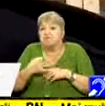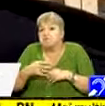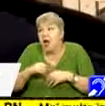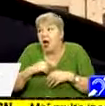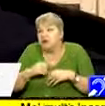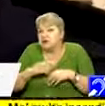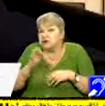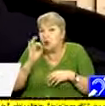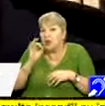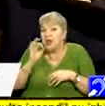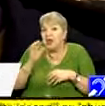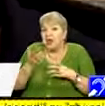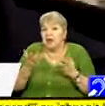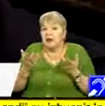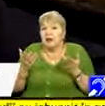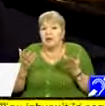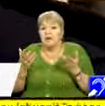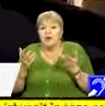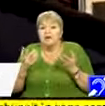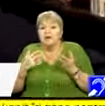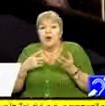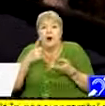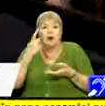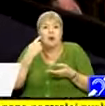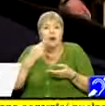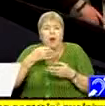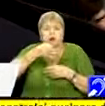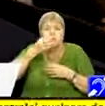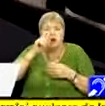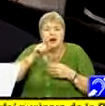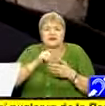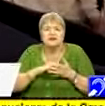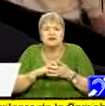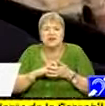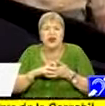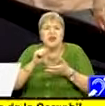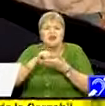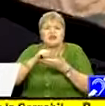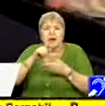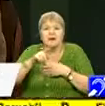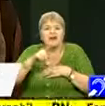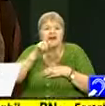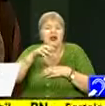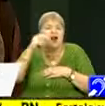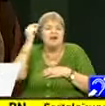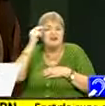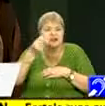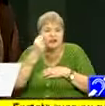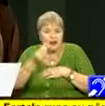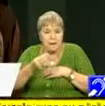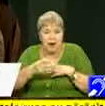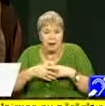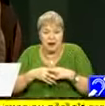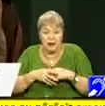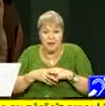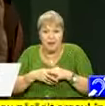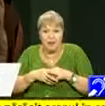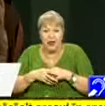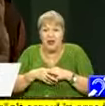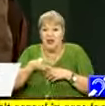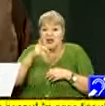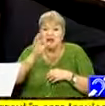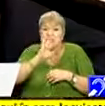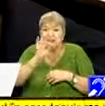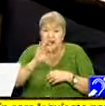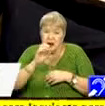adică Testament au fost una din operele pe care le învățasem mai bine Eu oricum scriu destul de